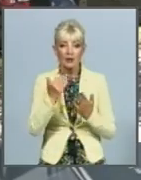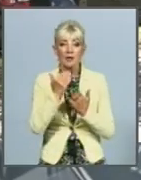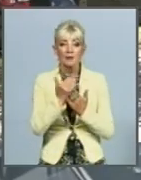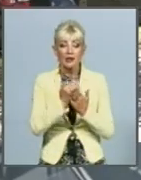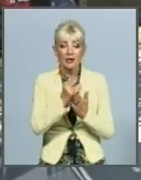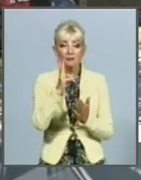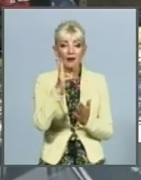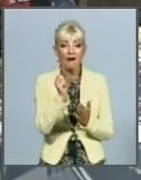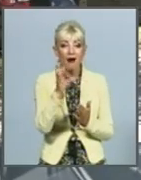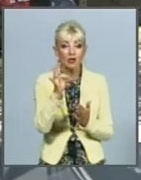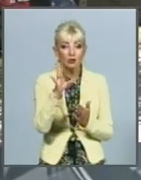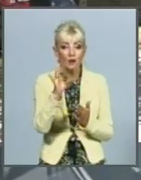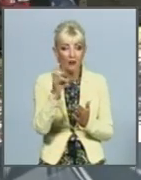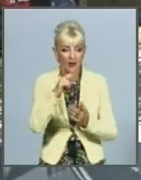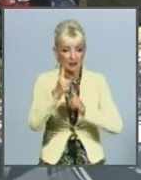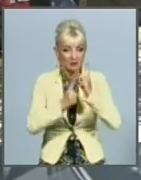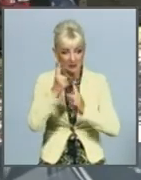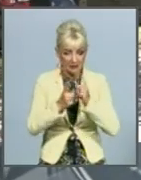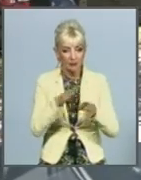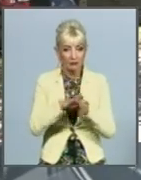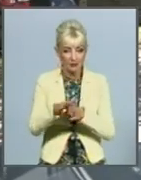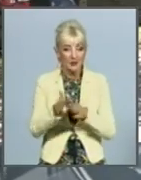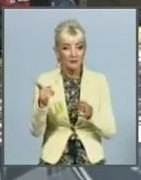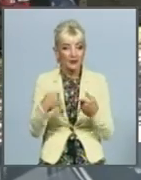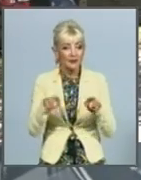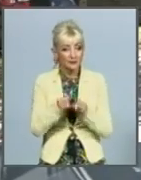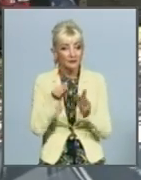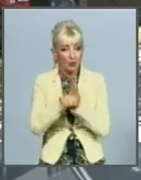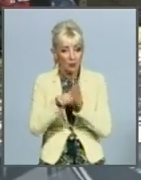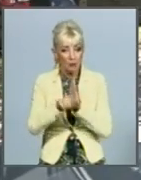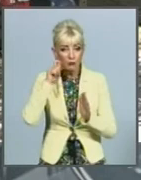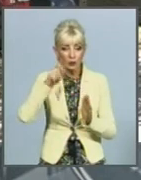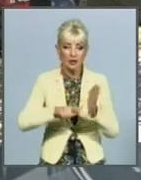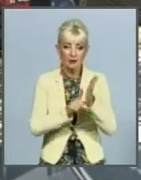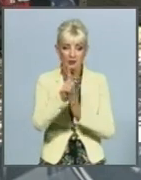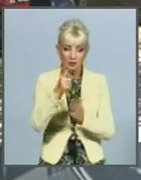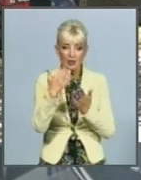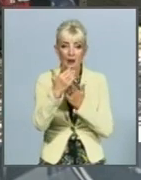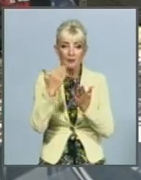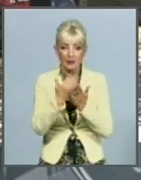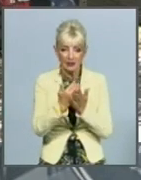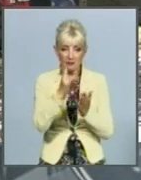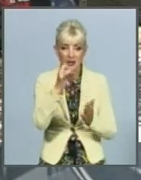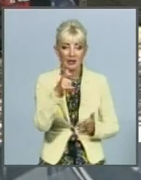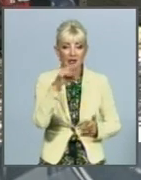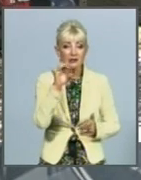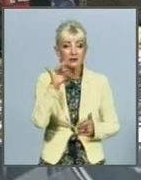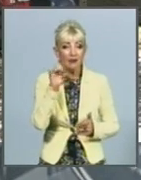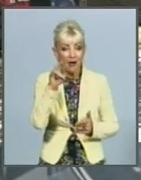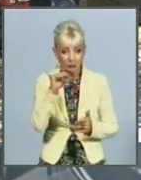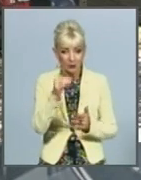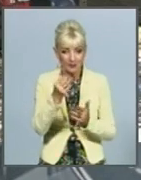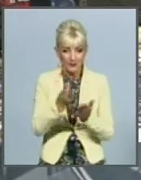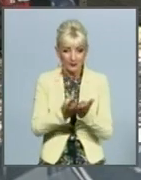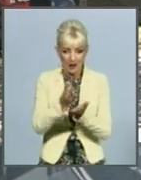Програмно-касова революція відбулася, а полягає вона у наступному. В Україні запроваджено програмні реєстратори розрахункових операцій,